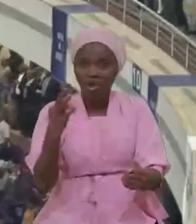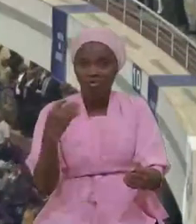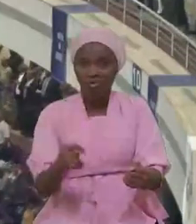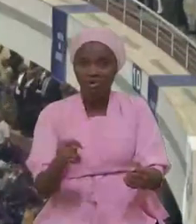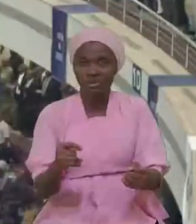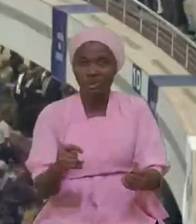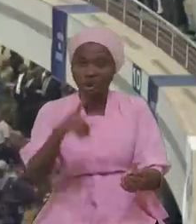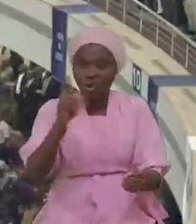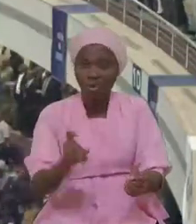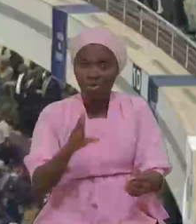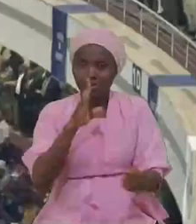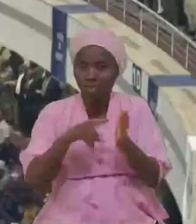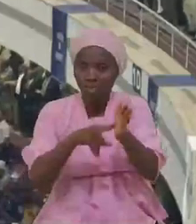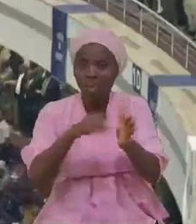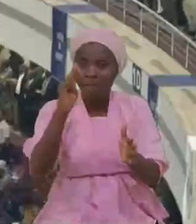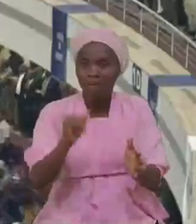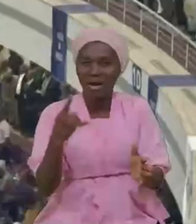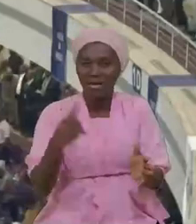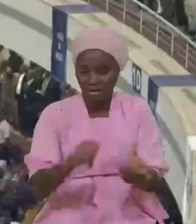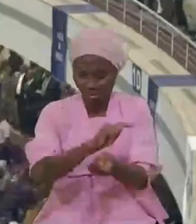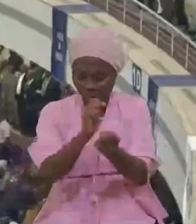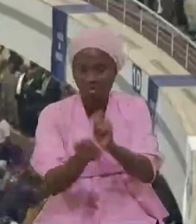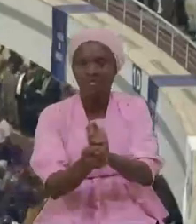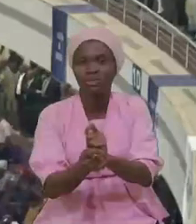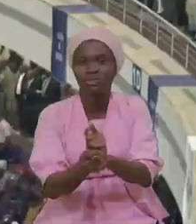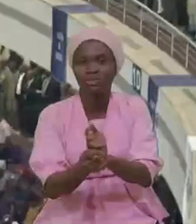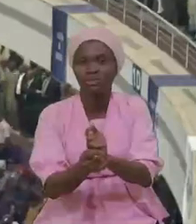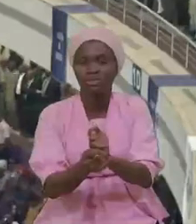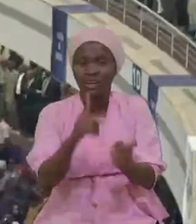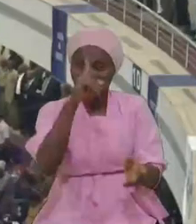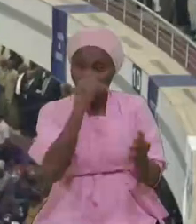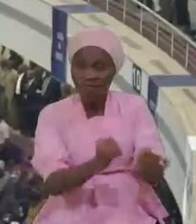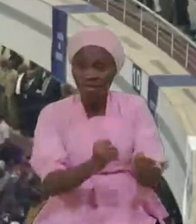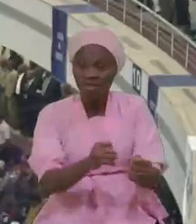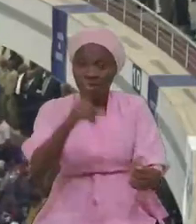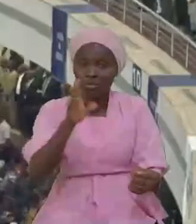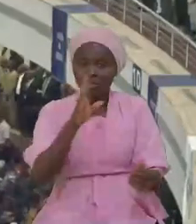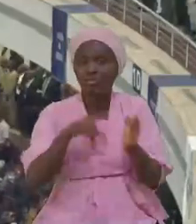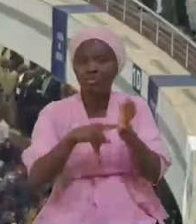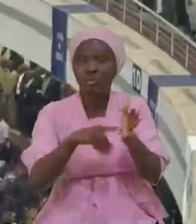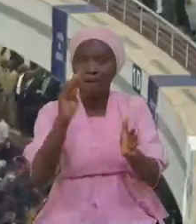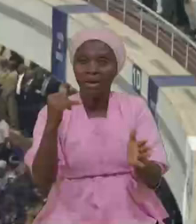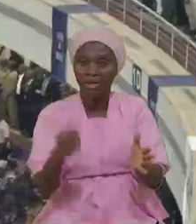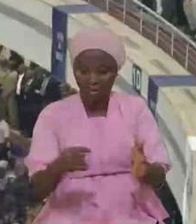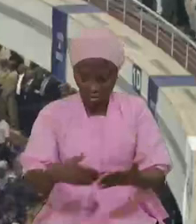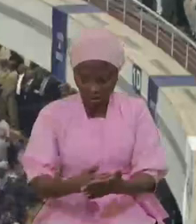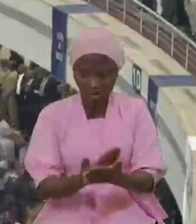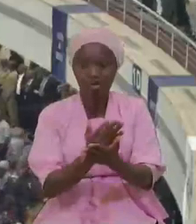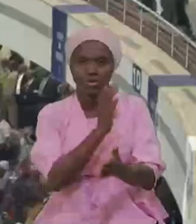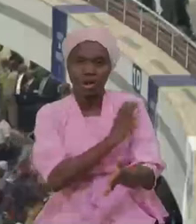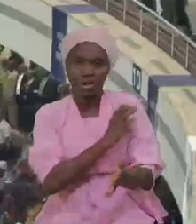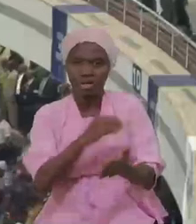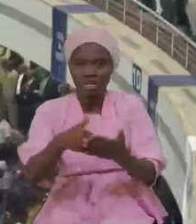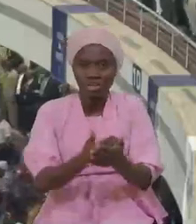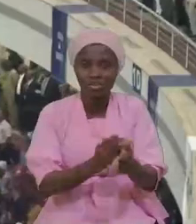doit se montrer par la transformation. La foi doit se montrer en nouveau